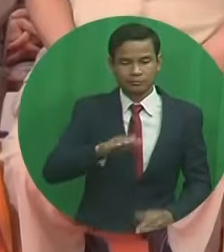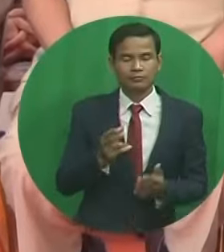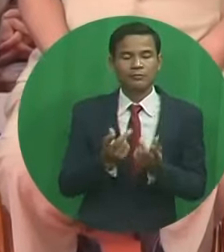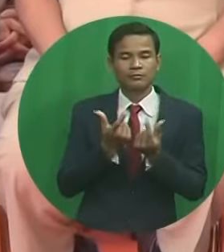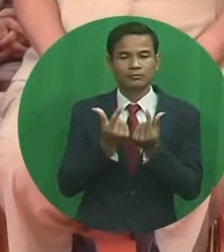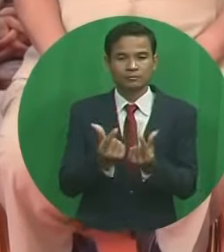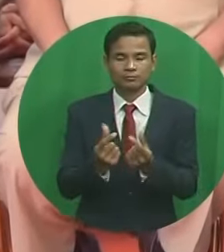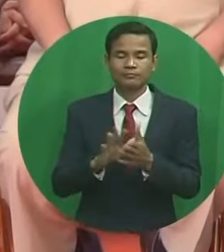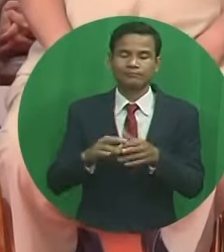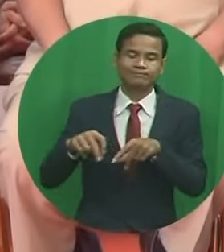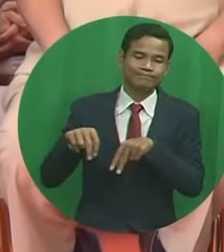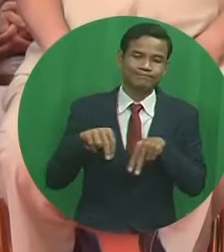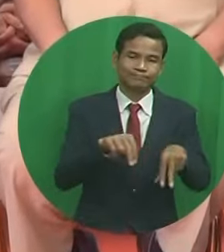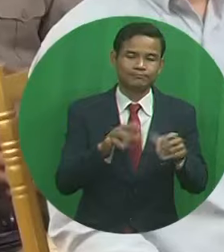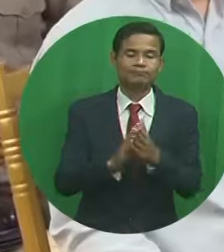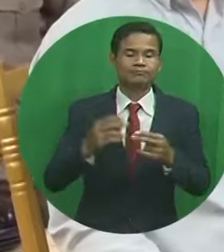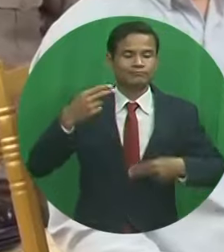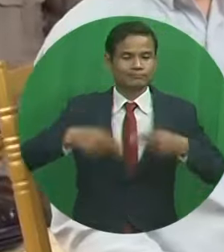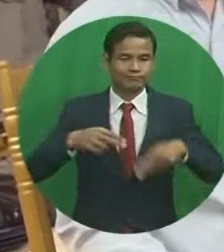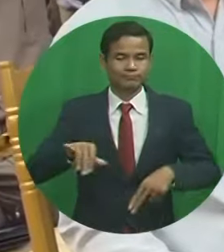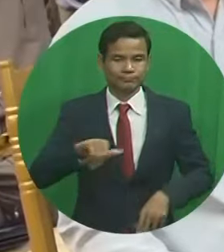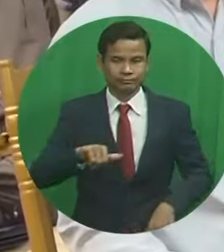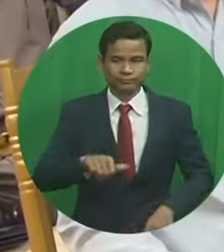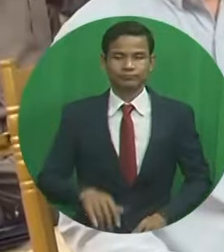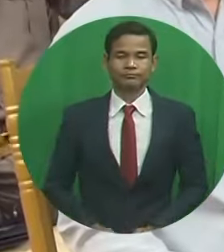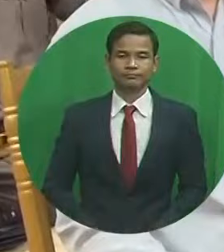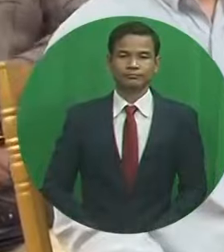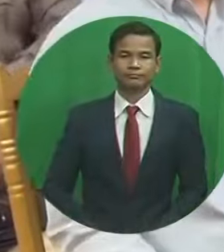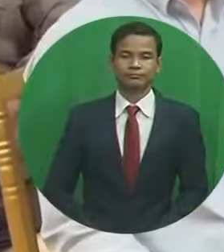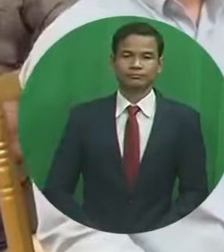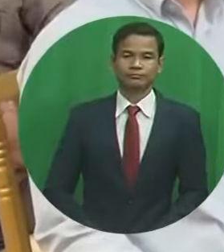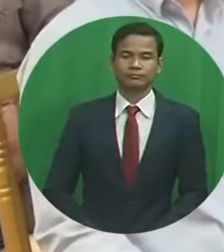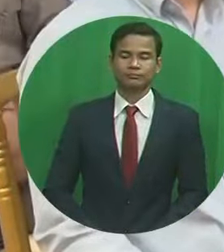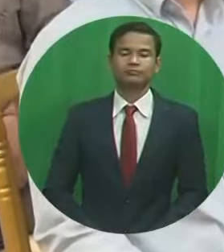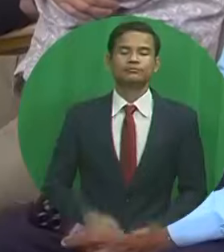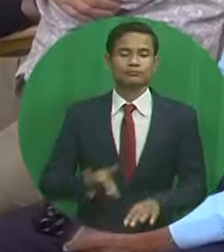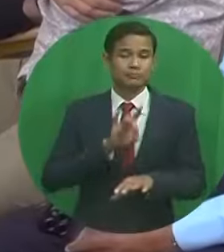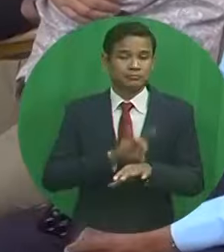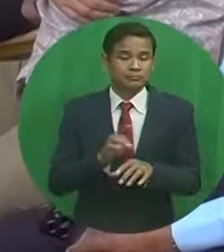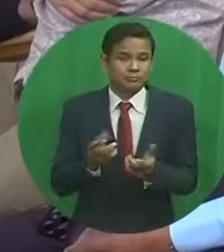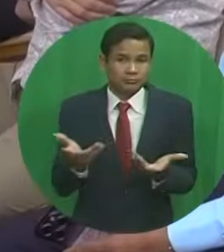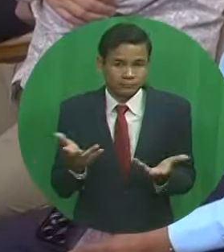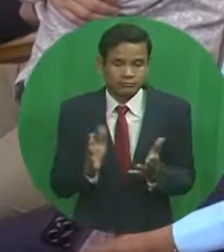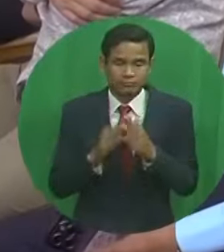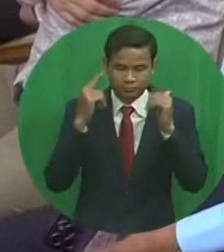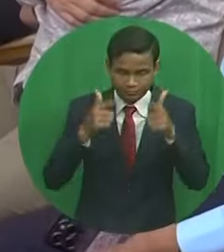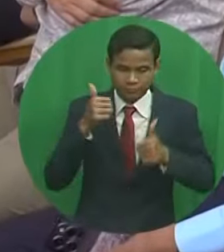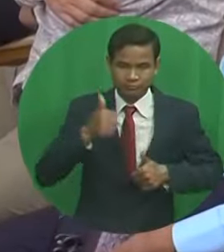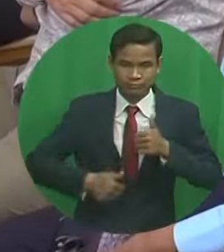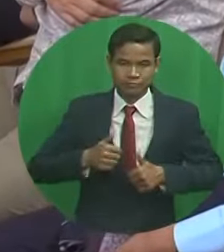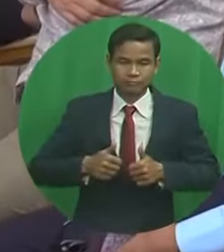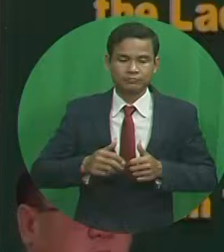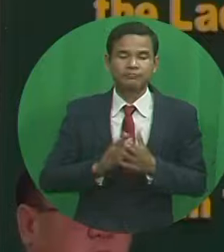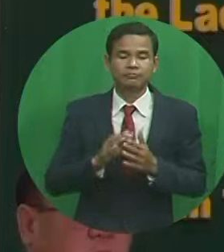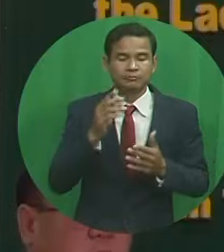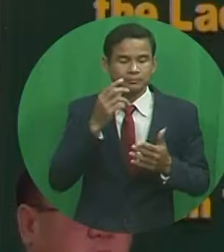ការធ្វើដំណើរនិងការធ្វើសង្គ្រាមជាដើមបាទទោះបីជាយ៉ាងណាក្តីអាដាមរដ្ឋមន្ត្រីបានសង្កត់ធ្ង